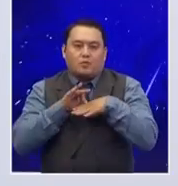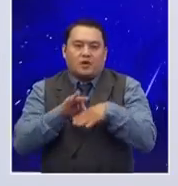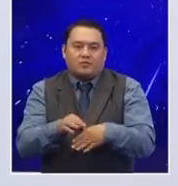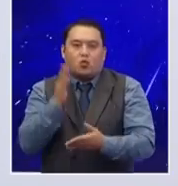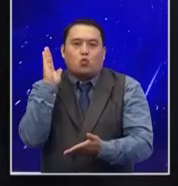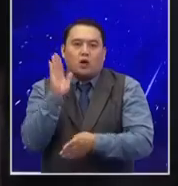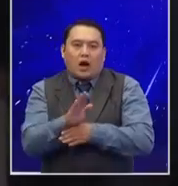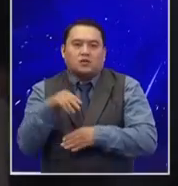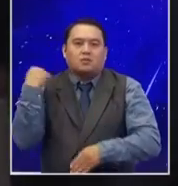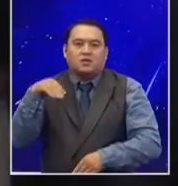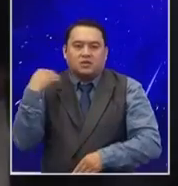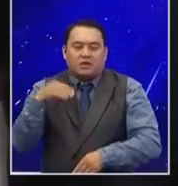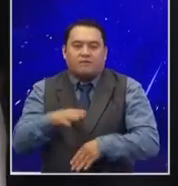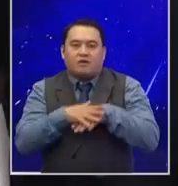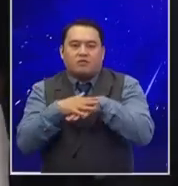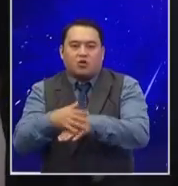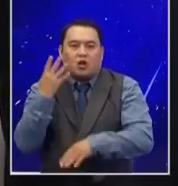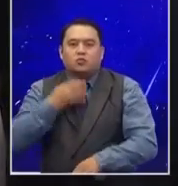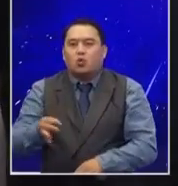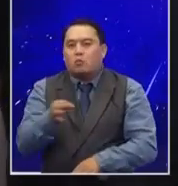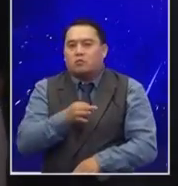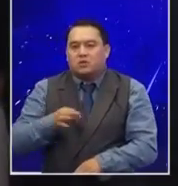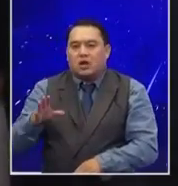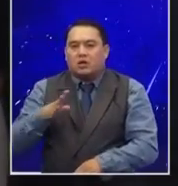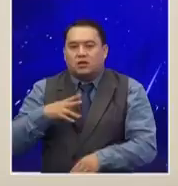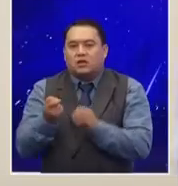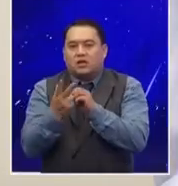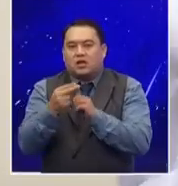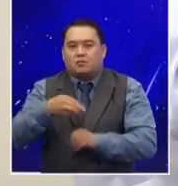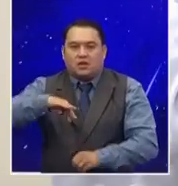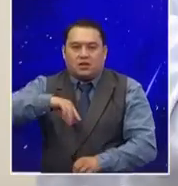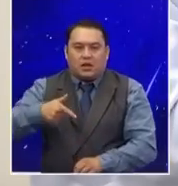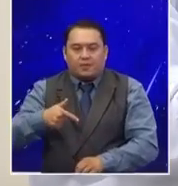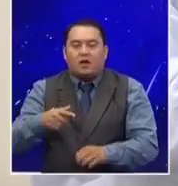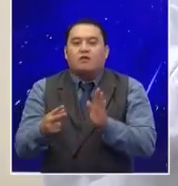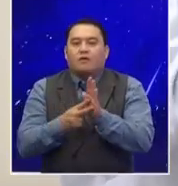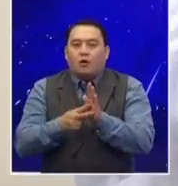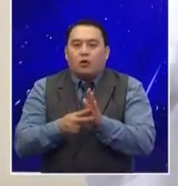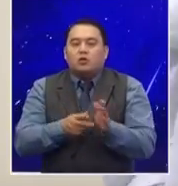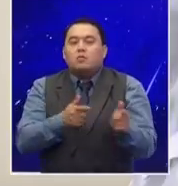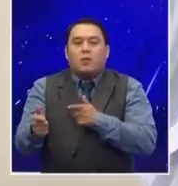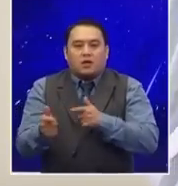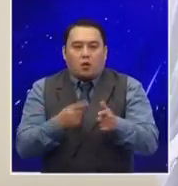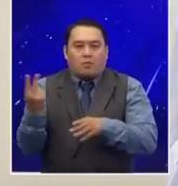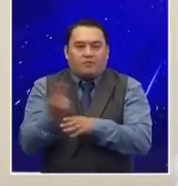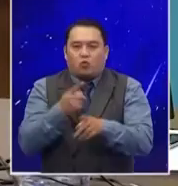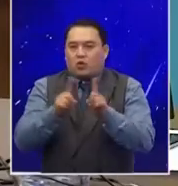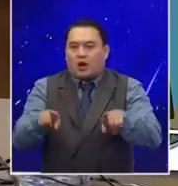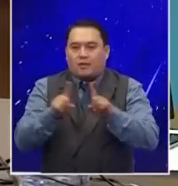указом президента на борьбу с пандемией, Алматинская область выделила 13 миллиардов тенге. 8 из них на подготовку ко второй